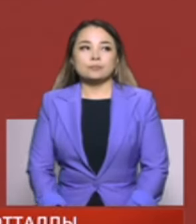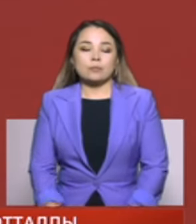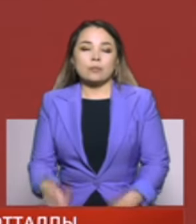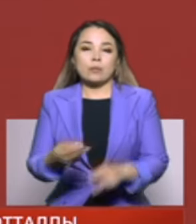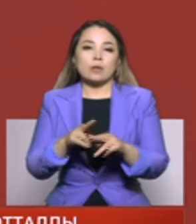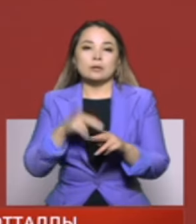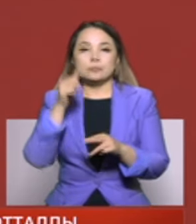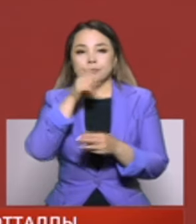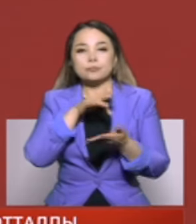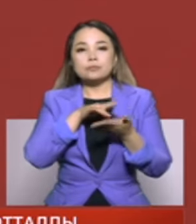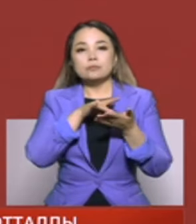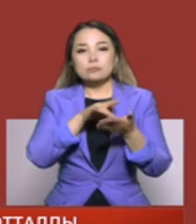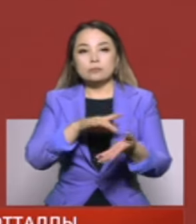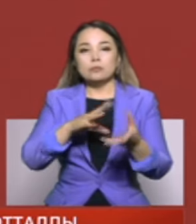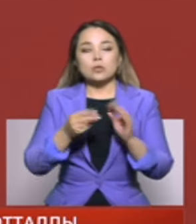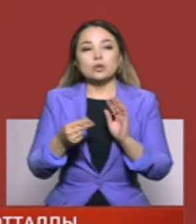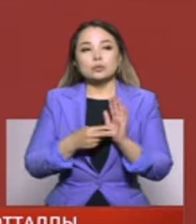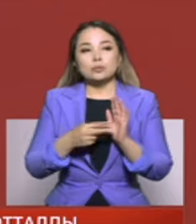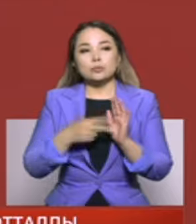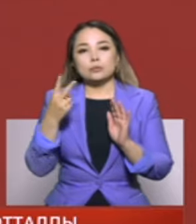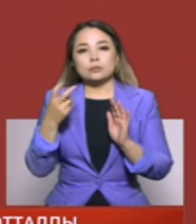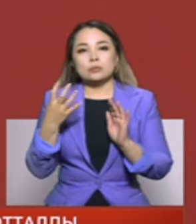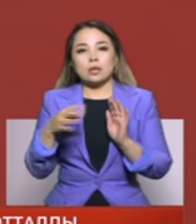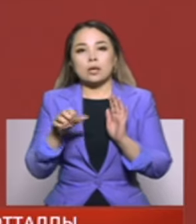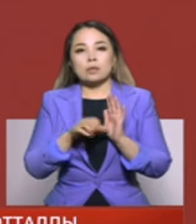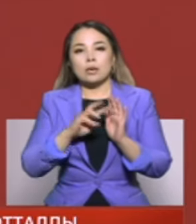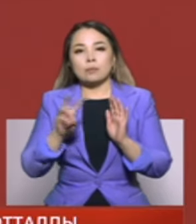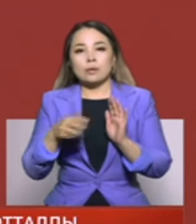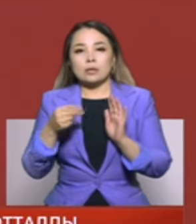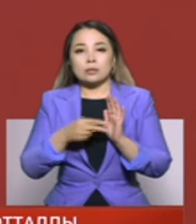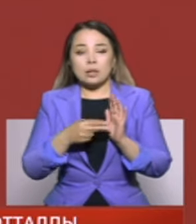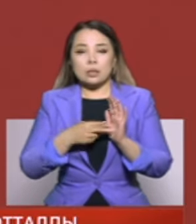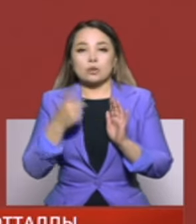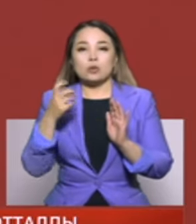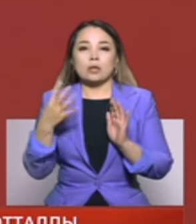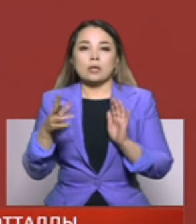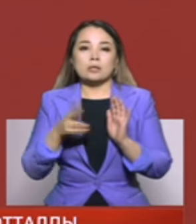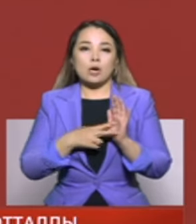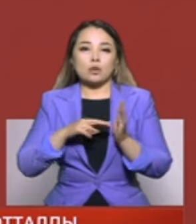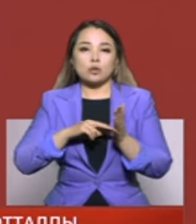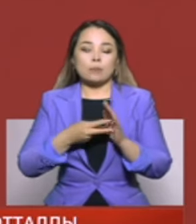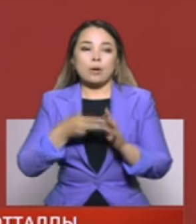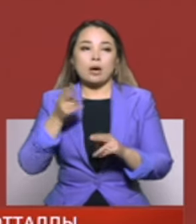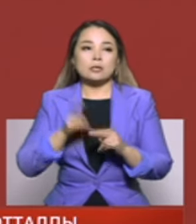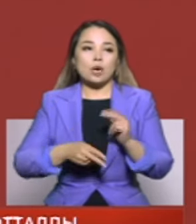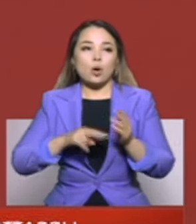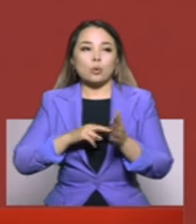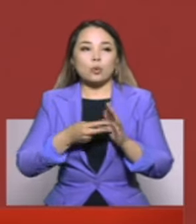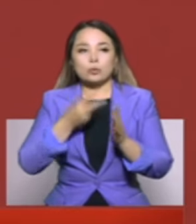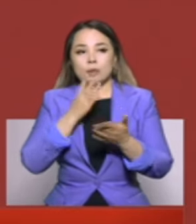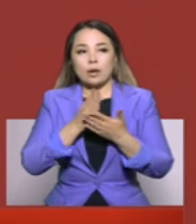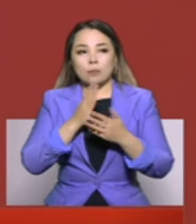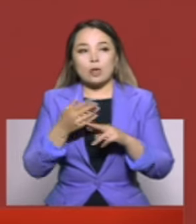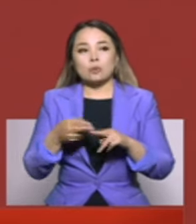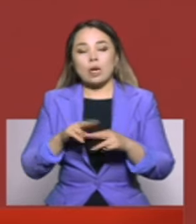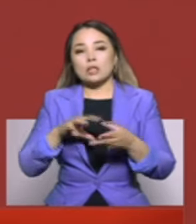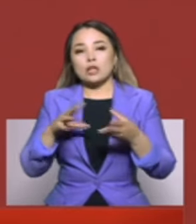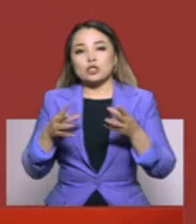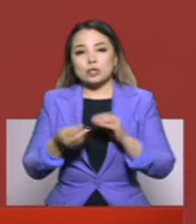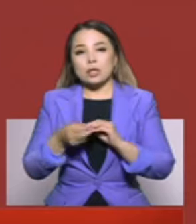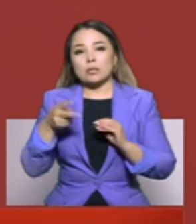Биыл туризм саласында жалпы құны 246 миллиард теңгеге 148 жобаны аяқтау көзделіп отыр. Соның